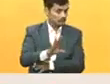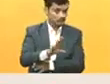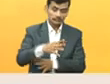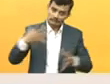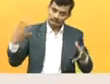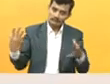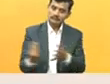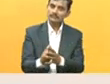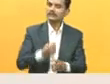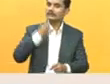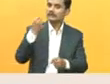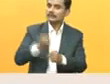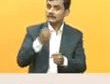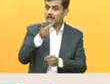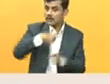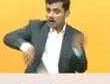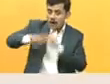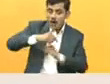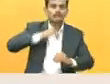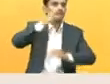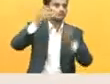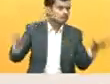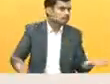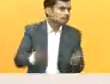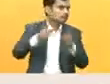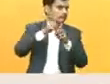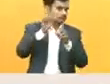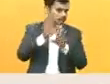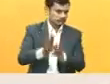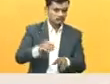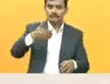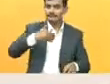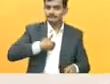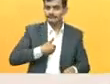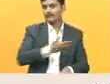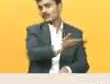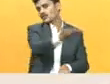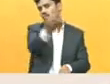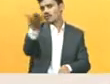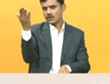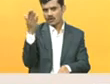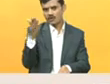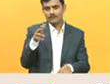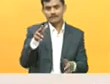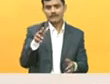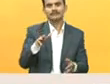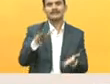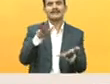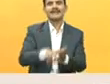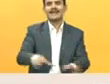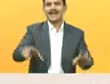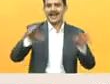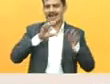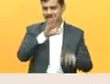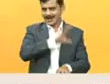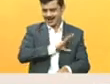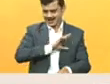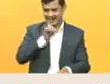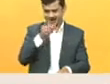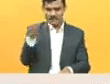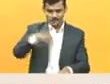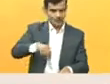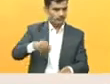मिलकर सर्वहित के लिए काम करे। मैं आपको संविधान सभा की एक और ऑडियो क्लिप सुनाता